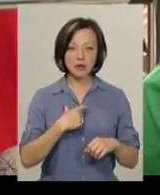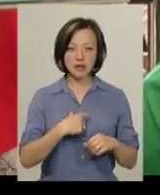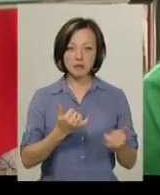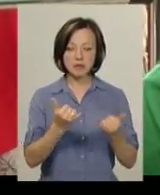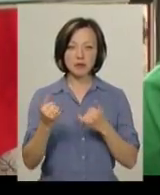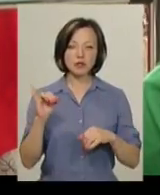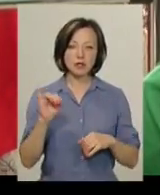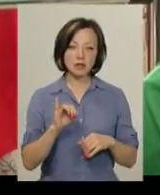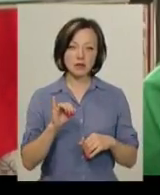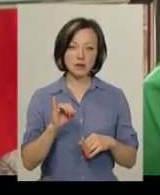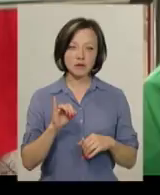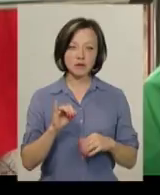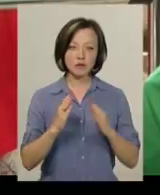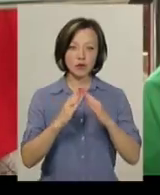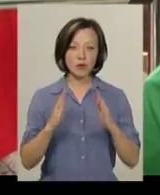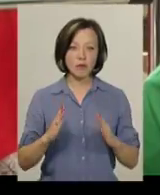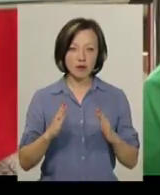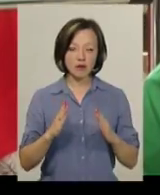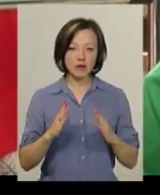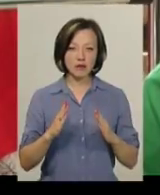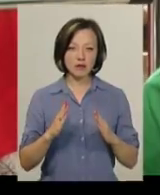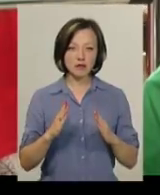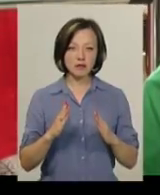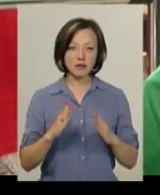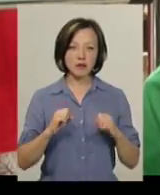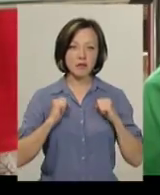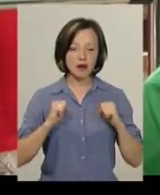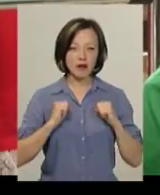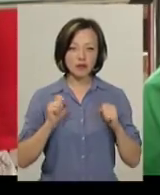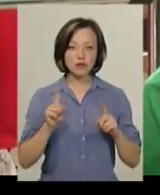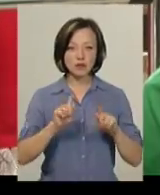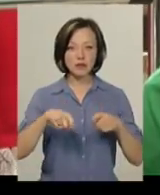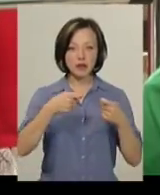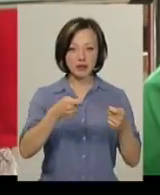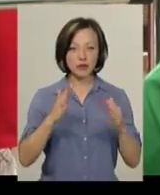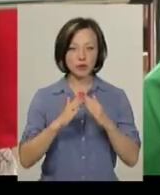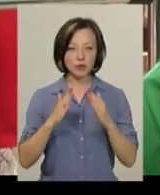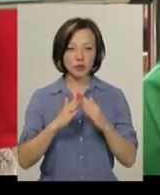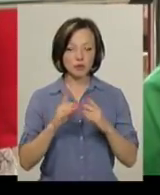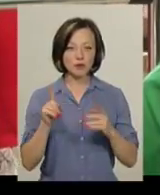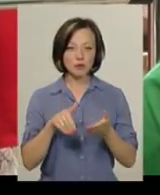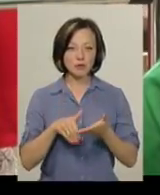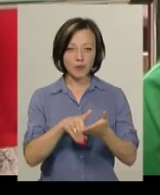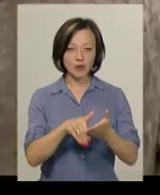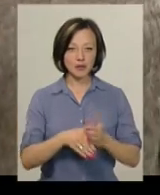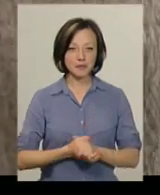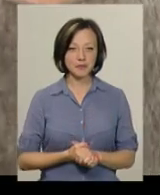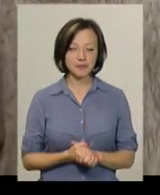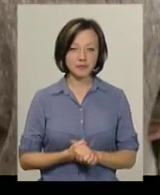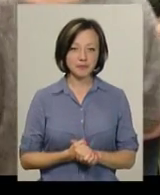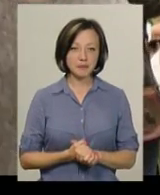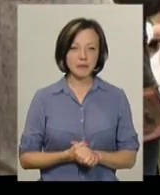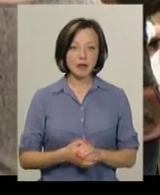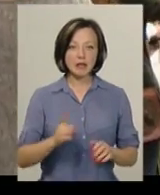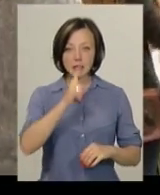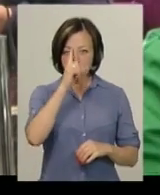забезпечувати і вдома намагаюся також щось передати, щоб чимось хоч якось допомогти. За